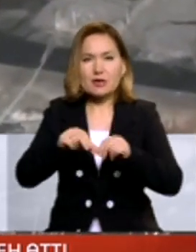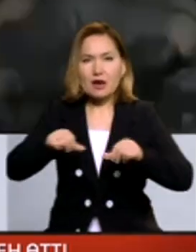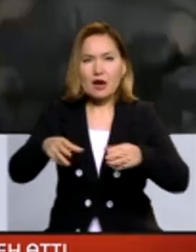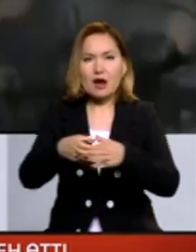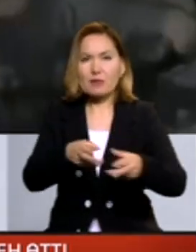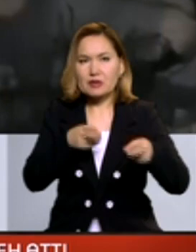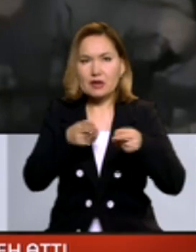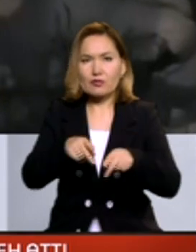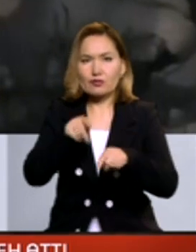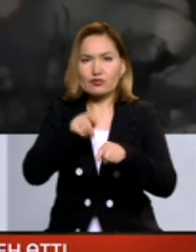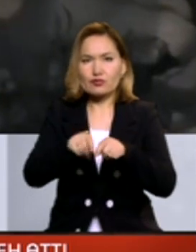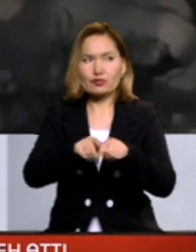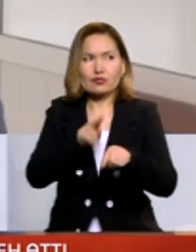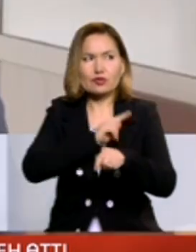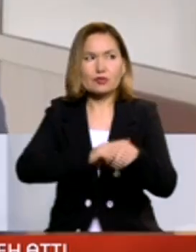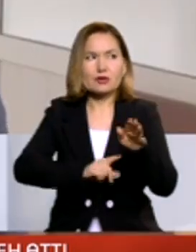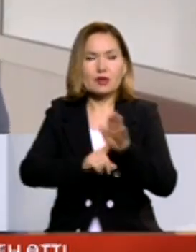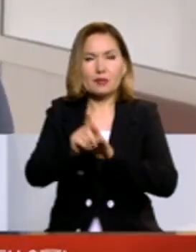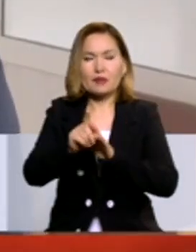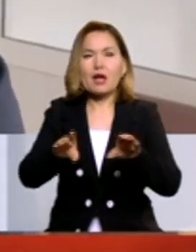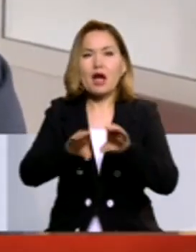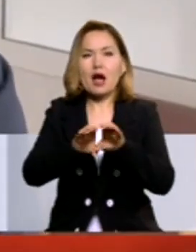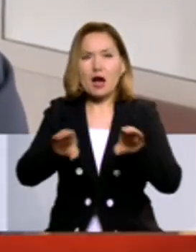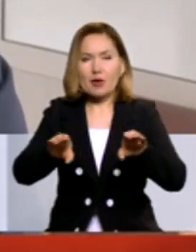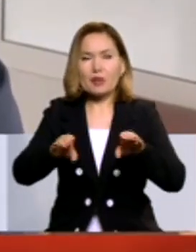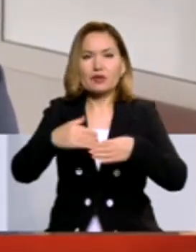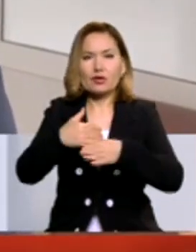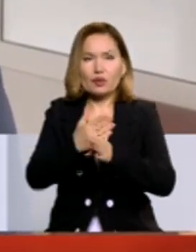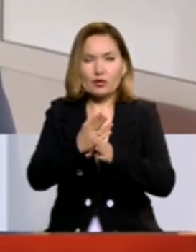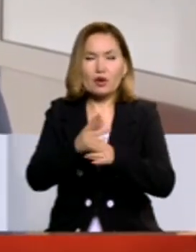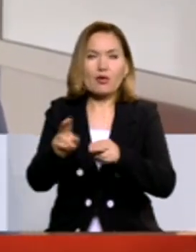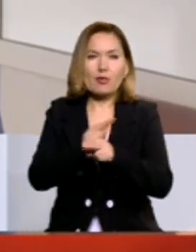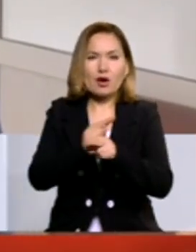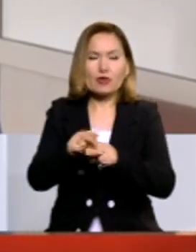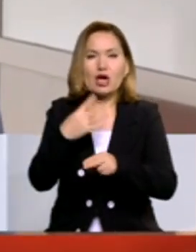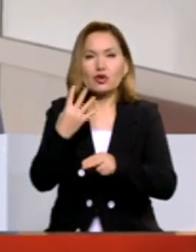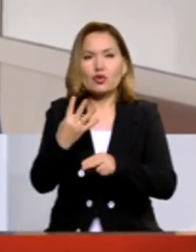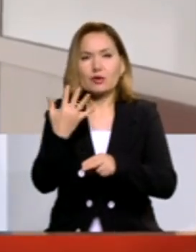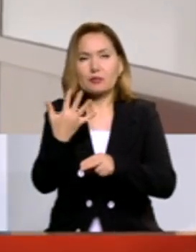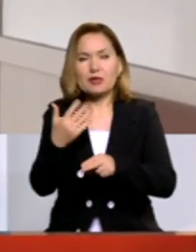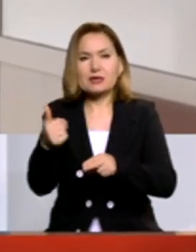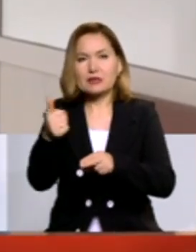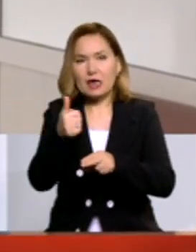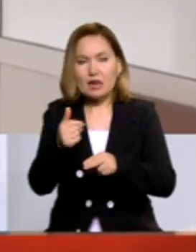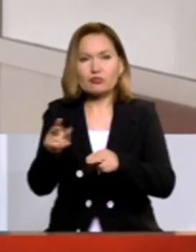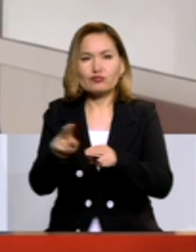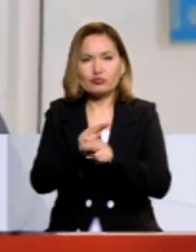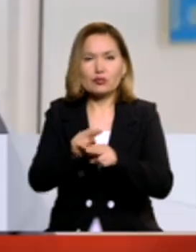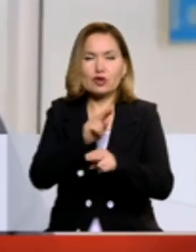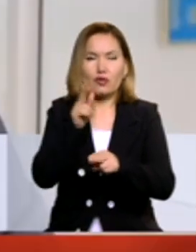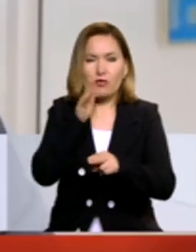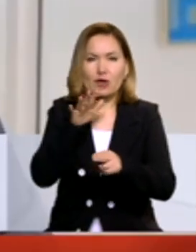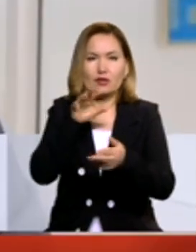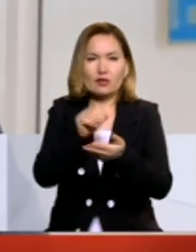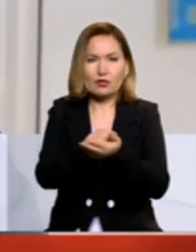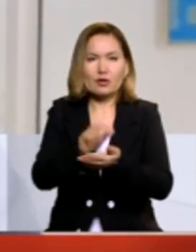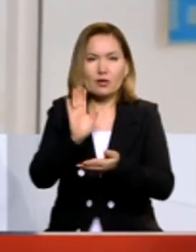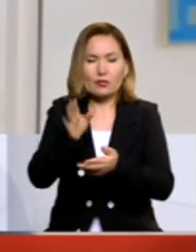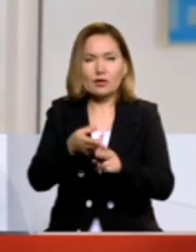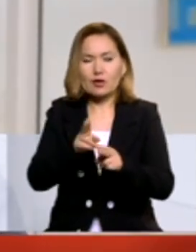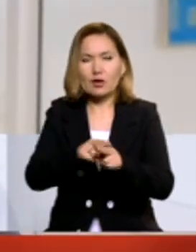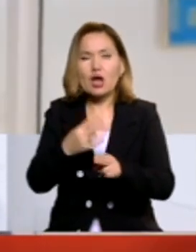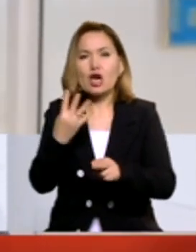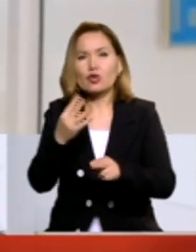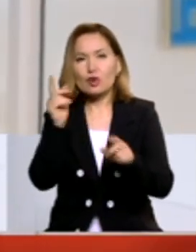жатыр. Апатты қалпына келтіру жұмыстары шамамен 4-5 сағат жүргізіледі деген ойдамыз. Әлеуметтік нысандардан